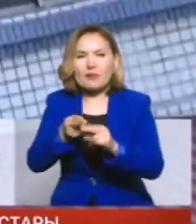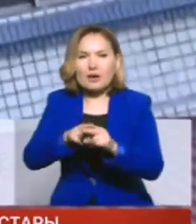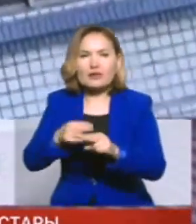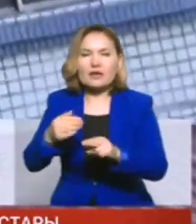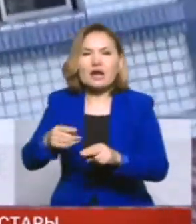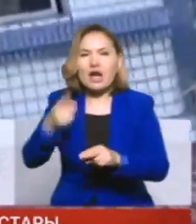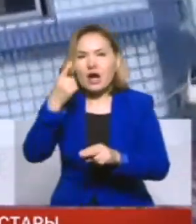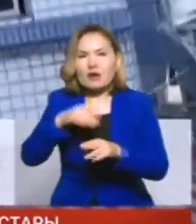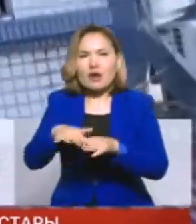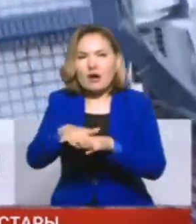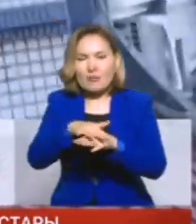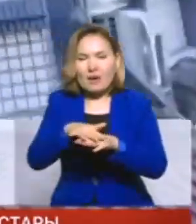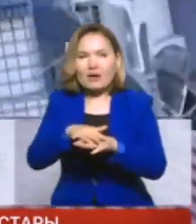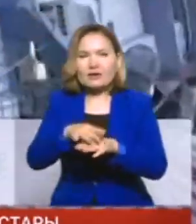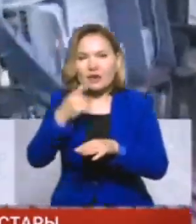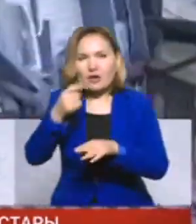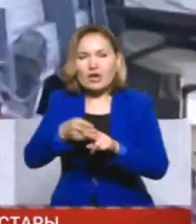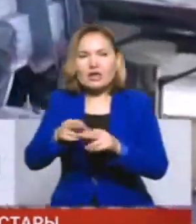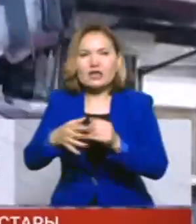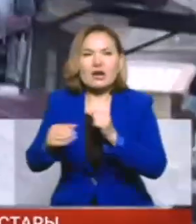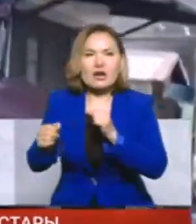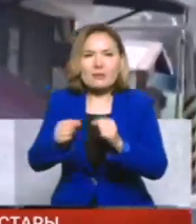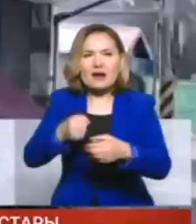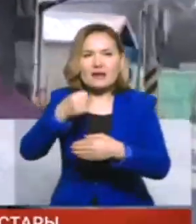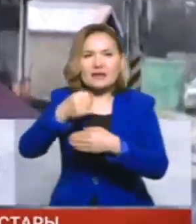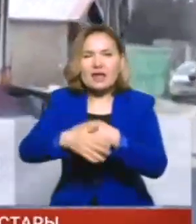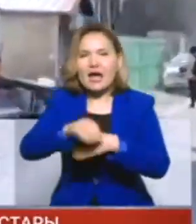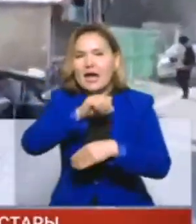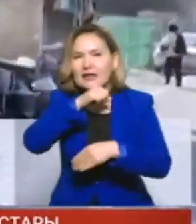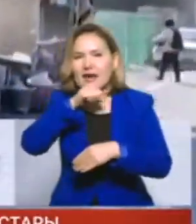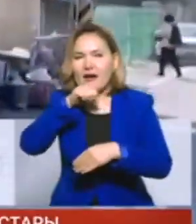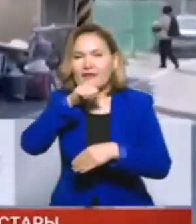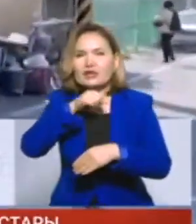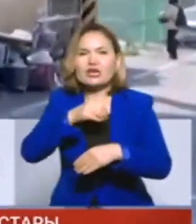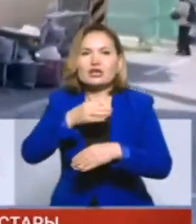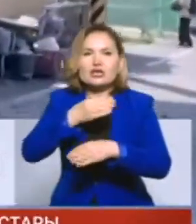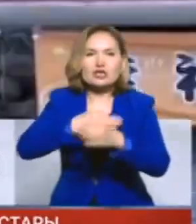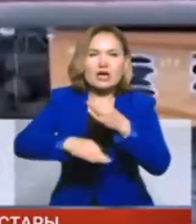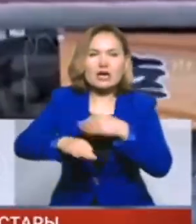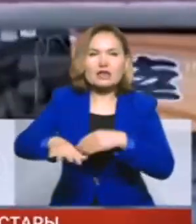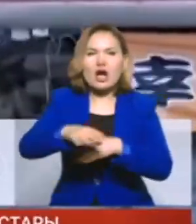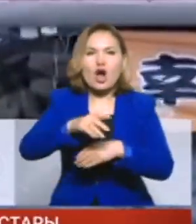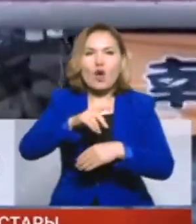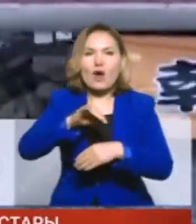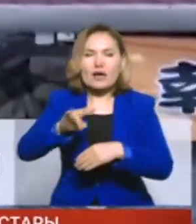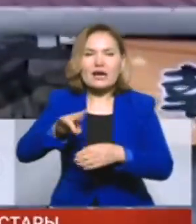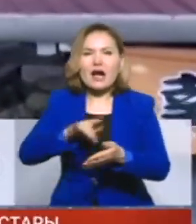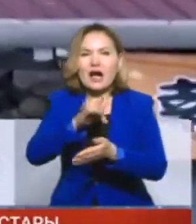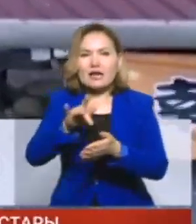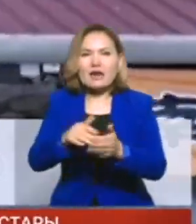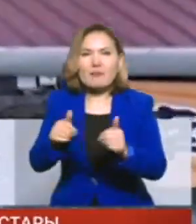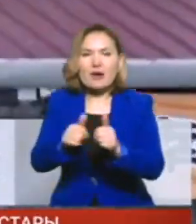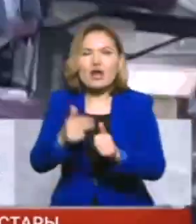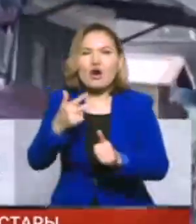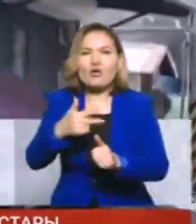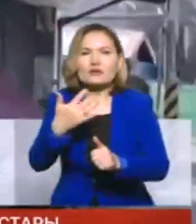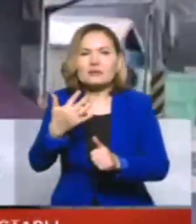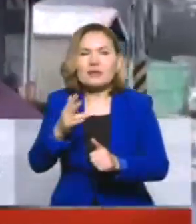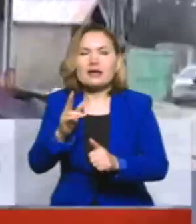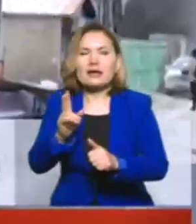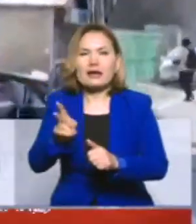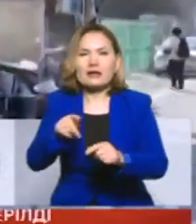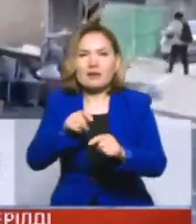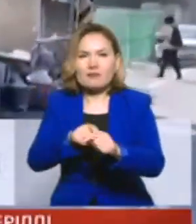кешікпей бұл ескерту доғарылған. Жер сілкінісінің эпицентра Тайваньның шығыс жағалауындағы Хуалиен қаласы маңында 35 шақырым